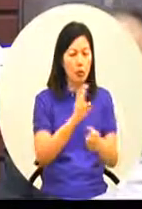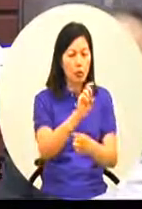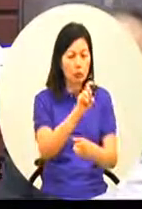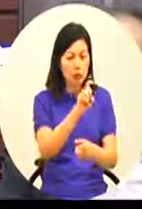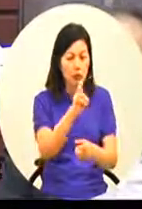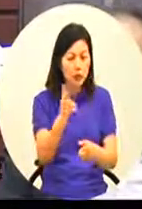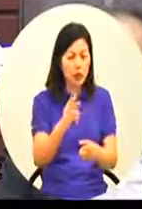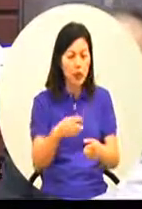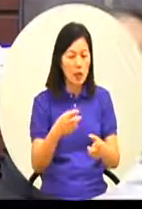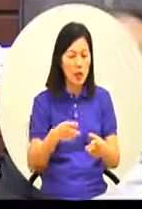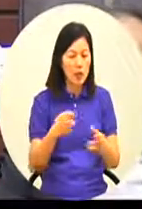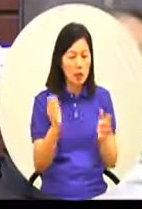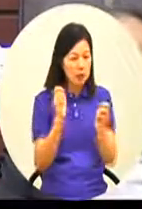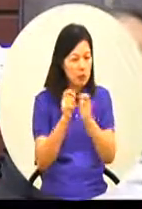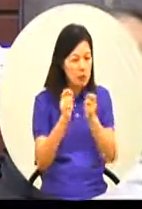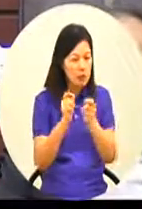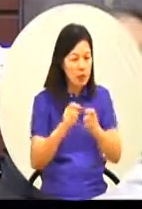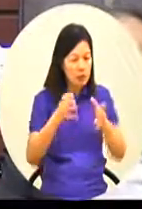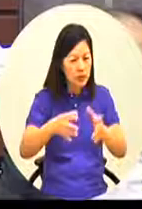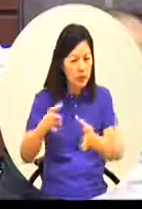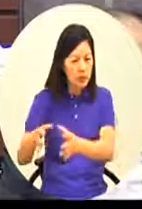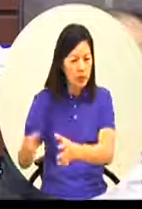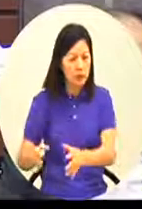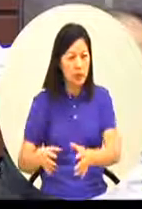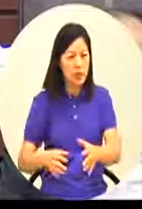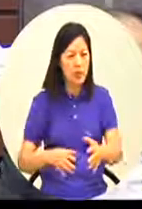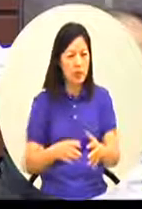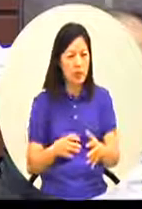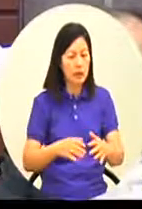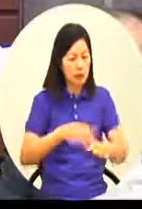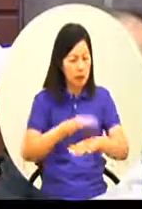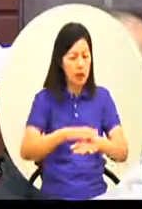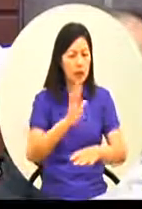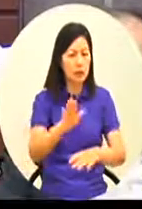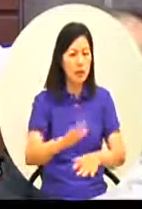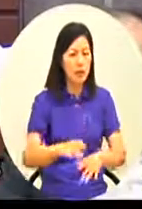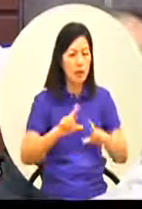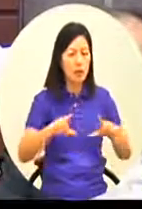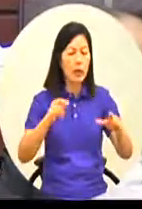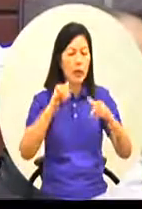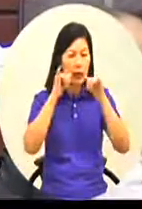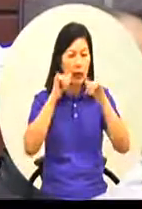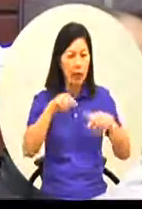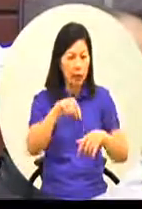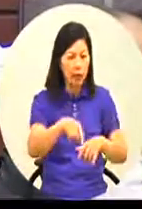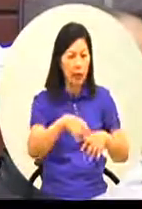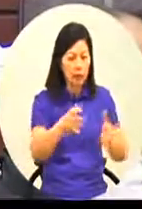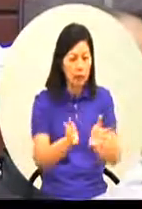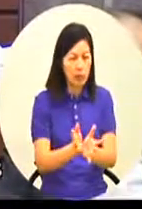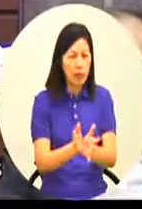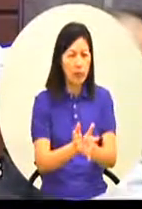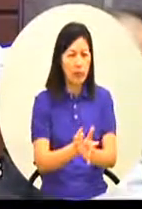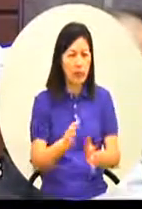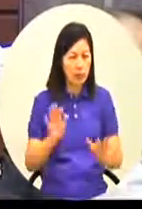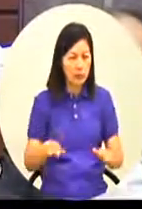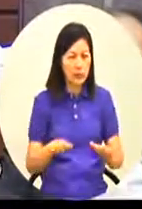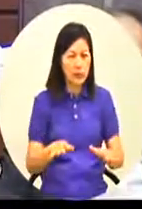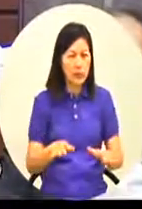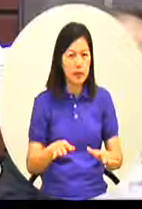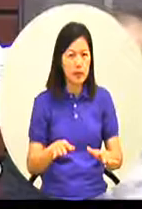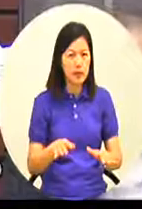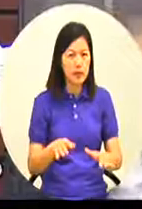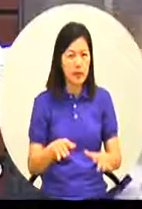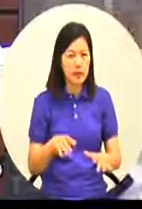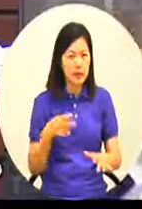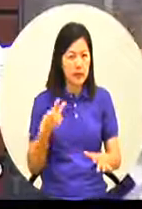近期在开，已经完成开辟的。那个包括大寮的部分，那我们现在会再来择看有没有什